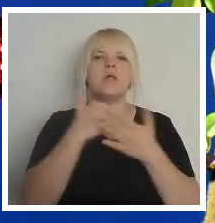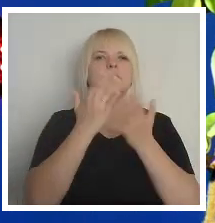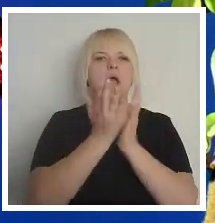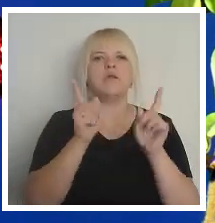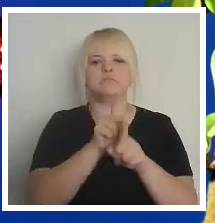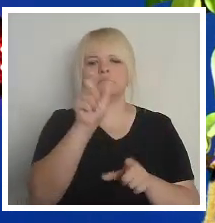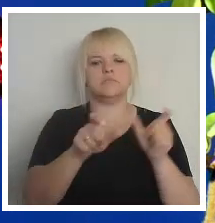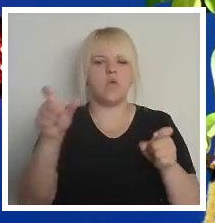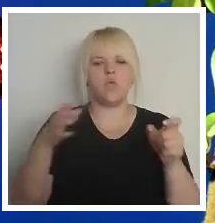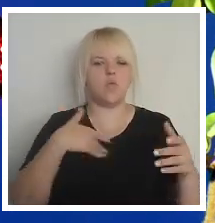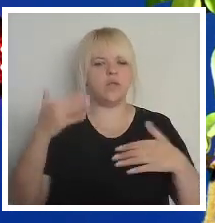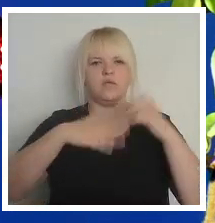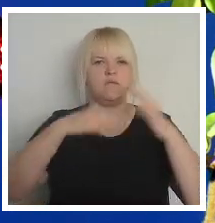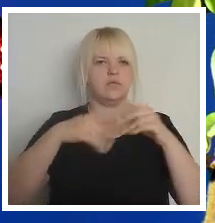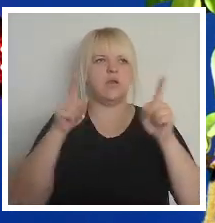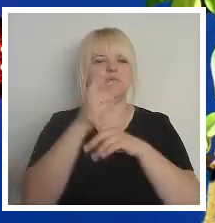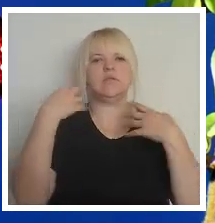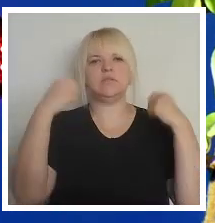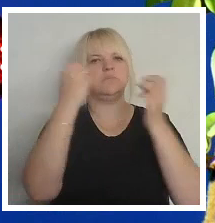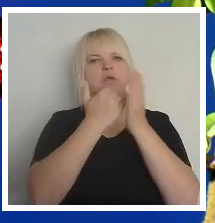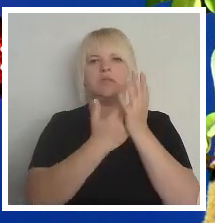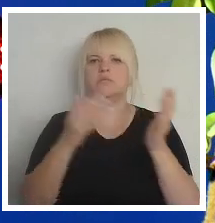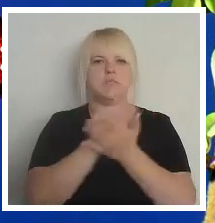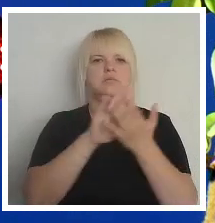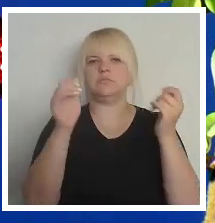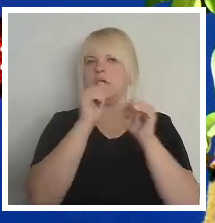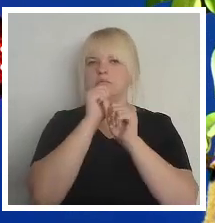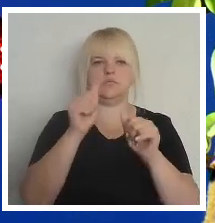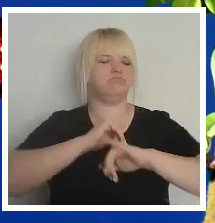ļoti kvalitatīvu veselības saturu dodam pa velti Sant LV.